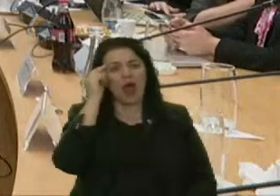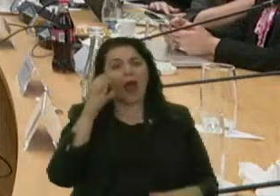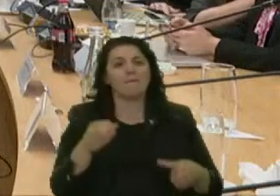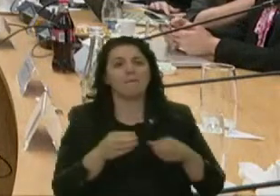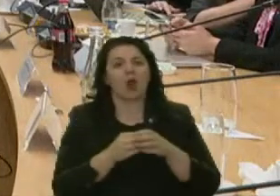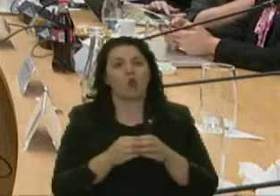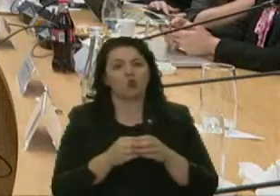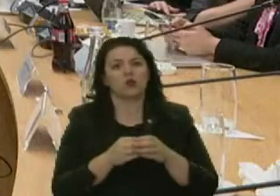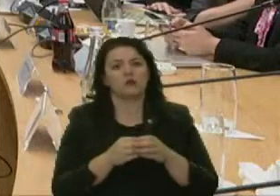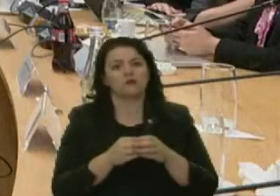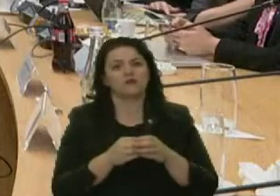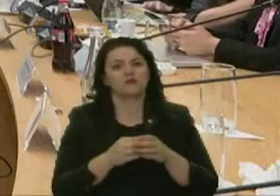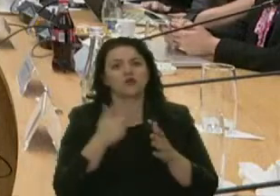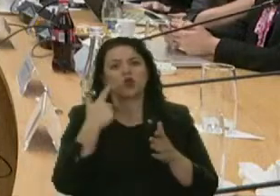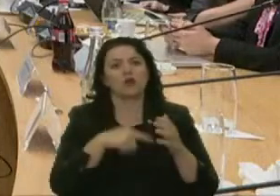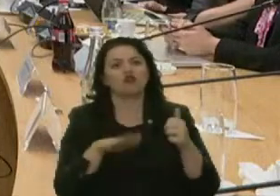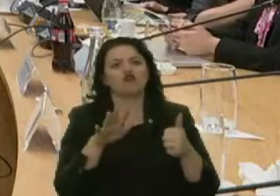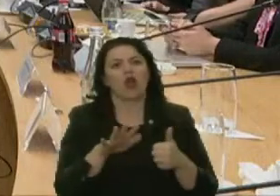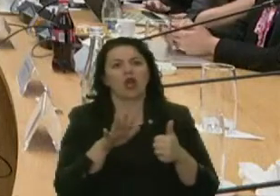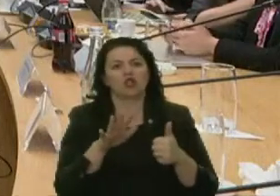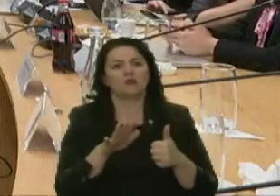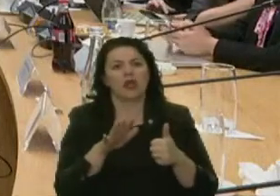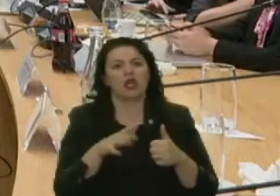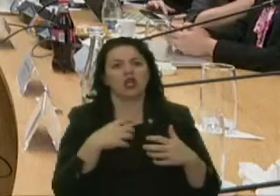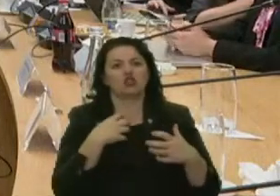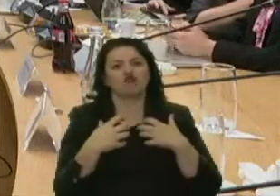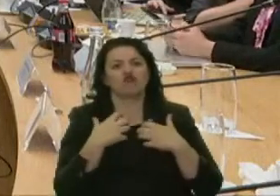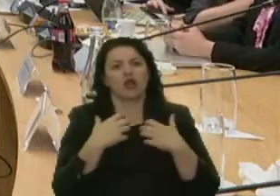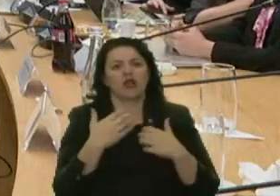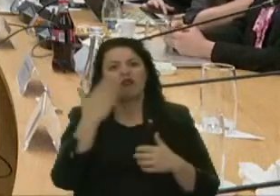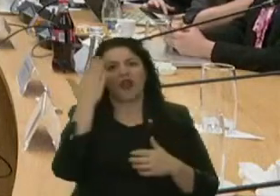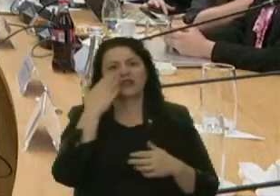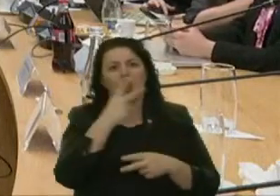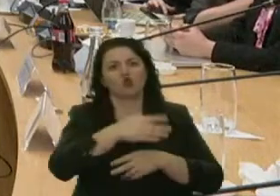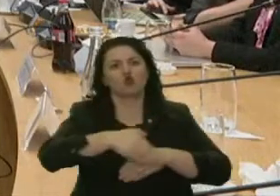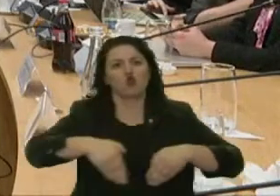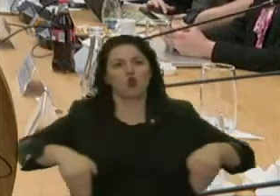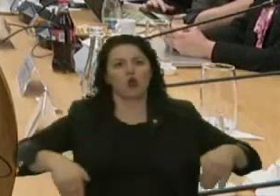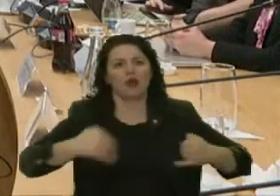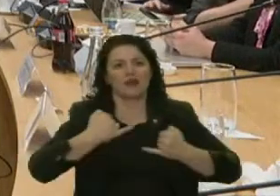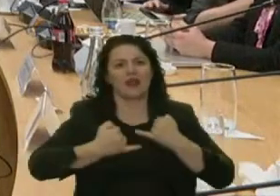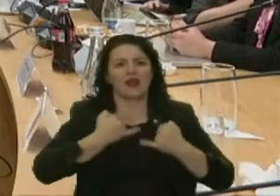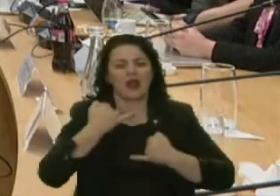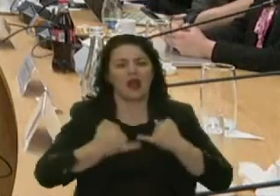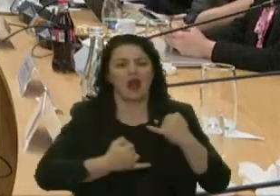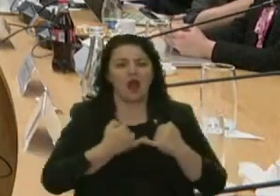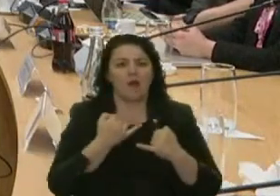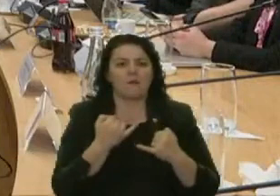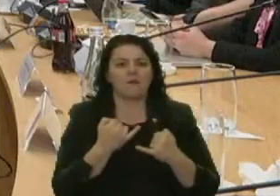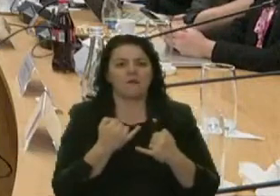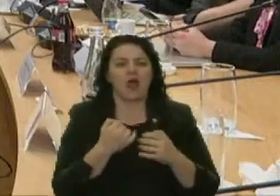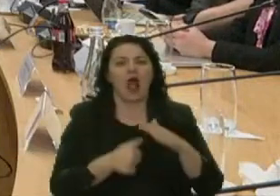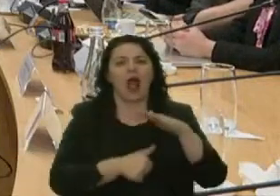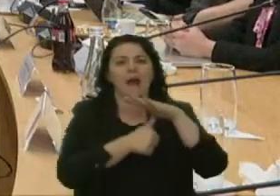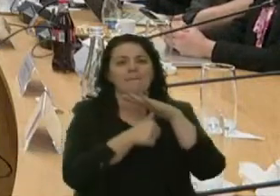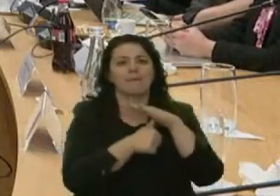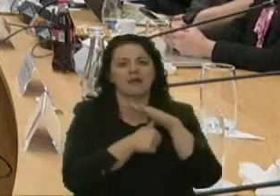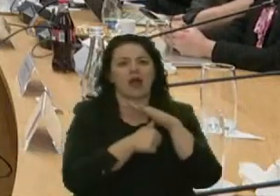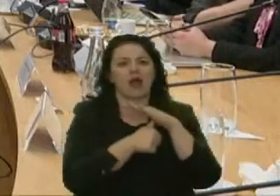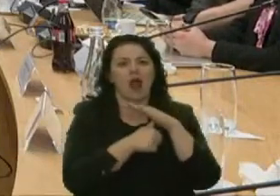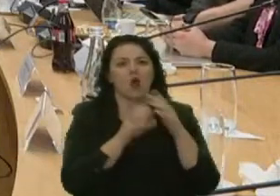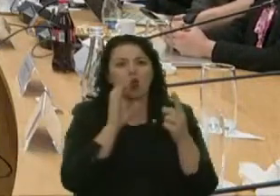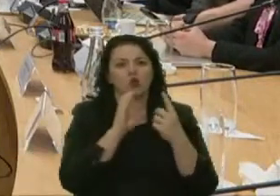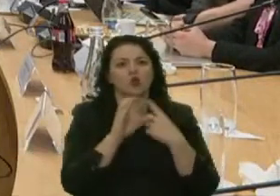împreună în 2016 pe scenă în fața juriului internațional de la capitala Culturală Europeană unde am